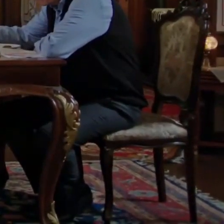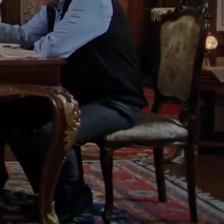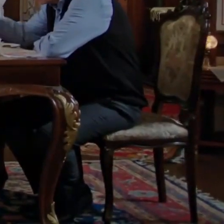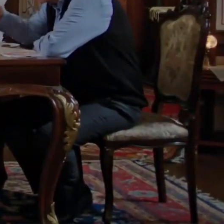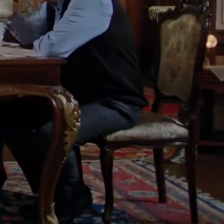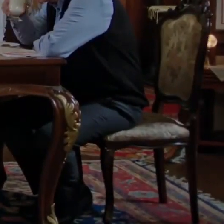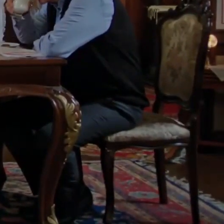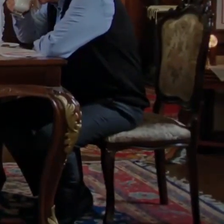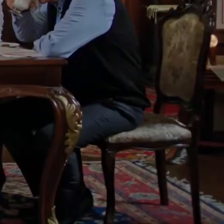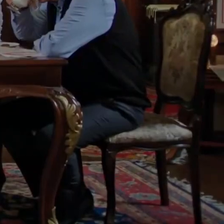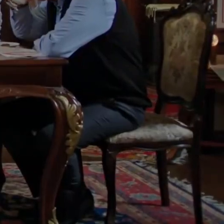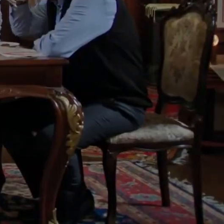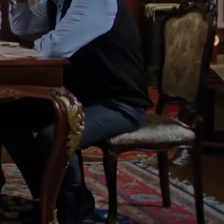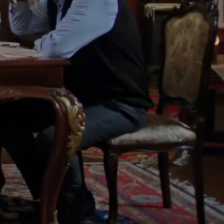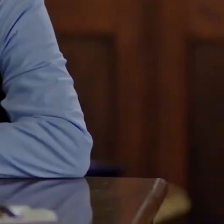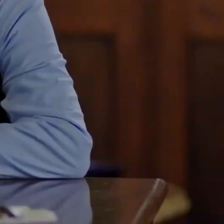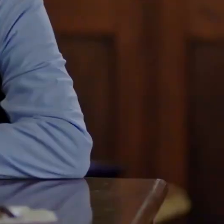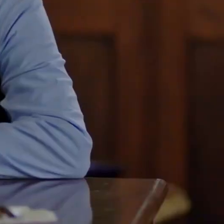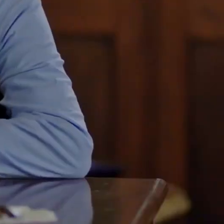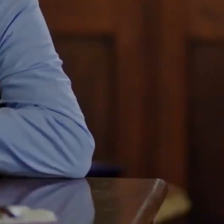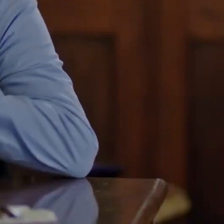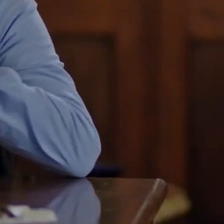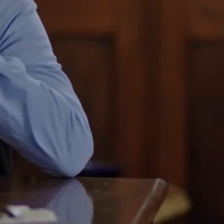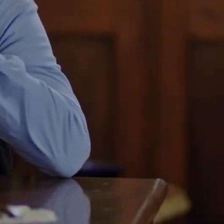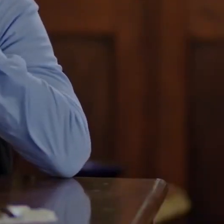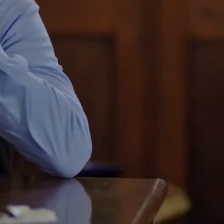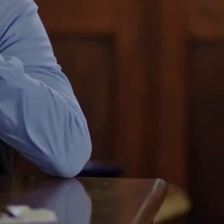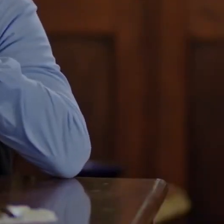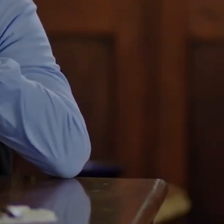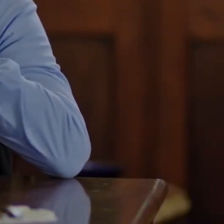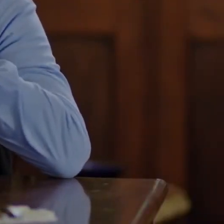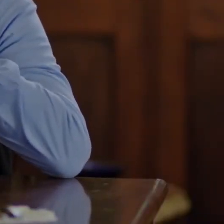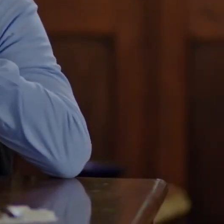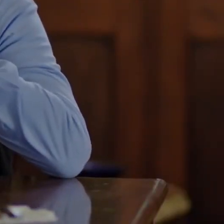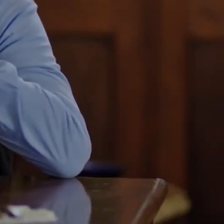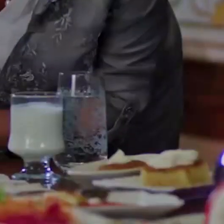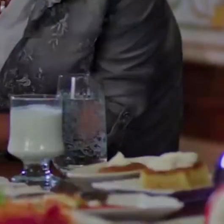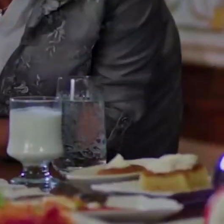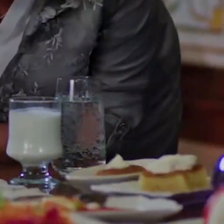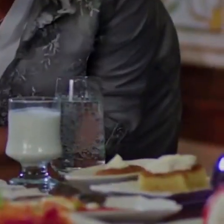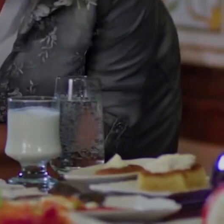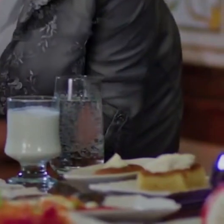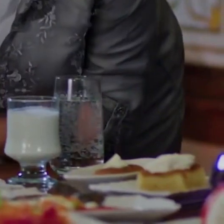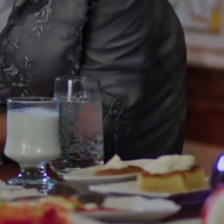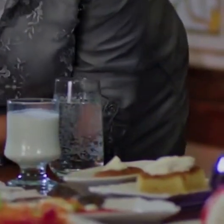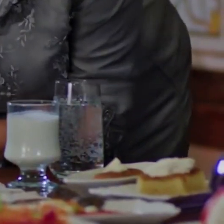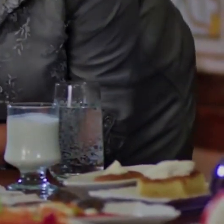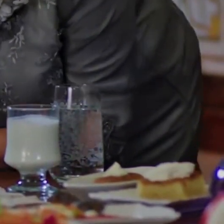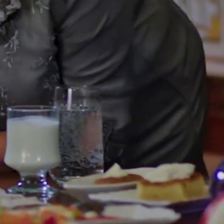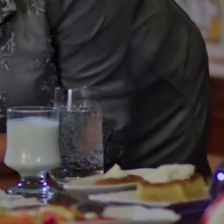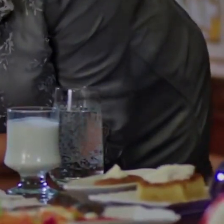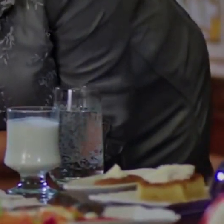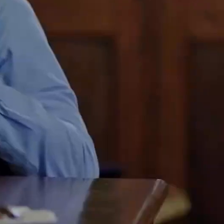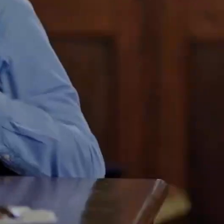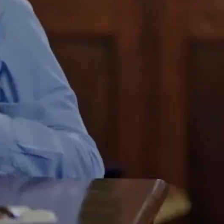asıp kollarını masaya koymuş yemiyor. Erol ayran bardağını yudumlayıp bıyıklarını peçeteyle sildi. Nilgün Erol kızacak diye tedirgin